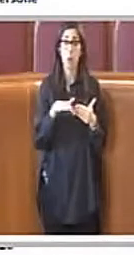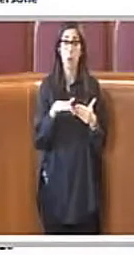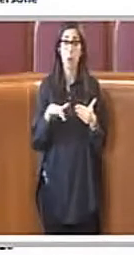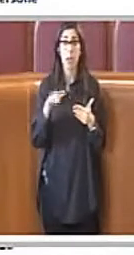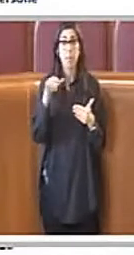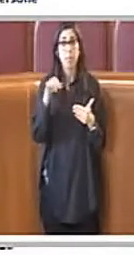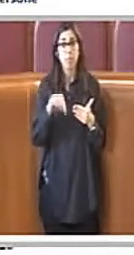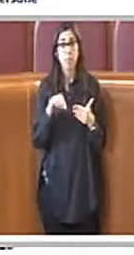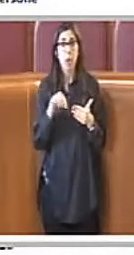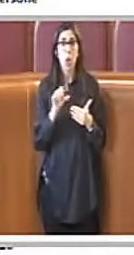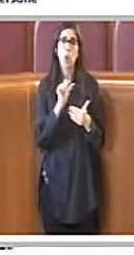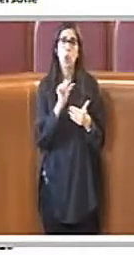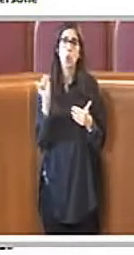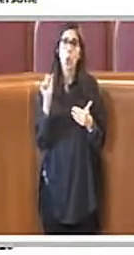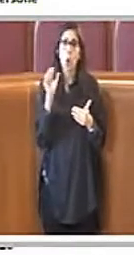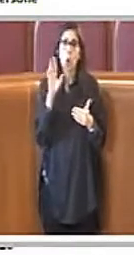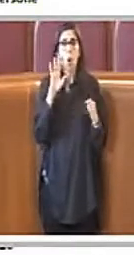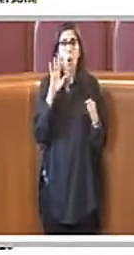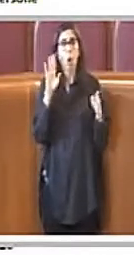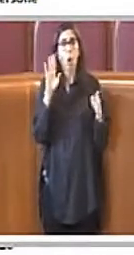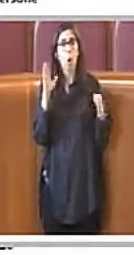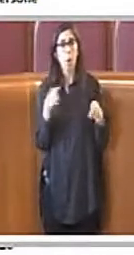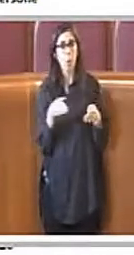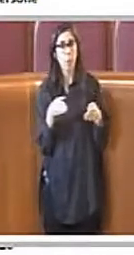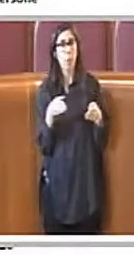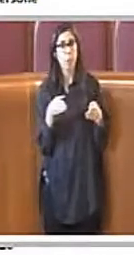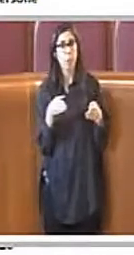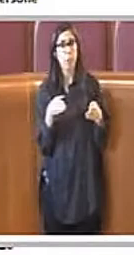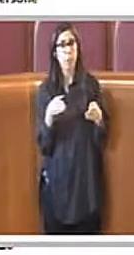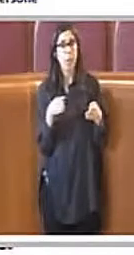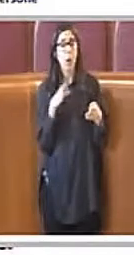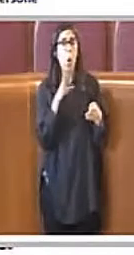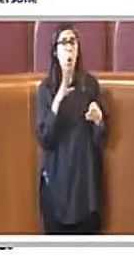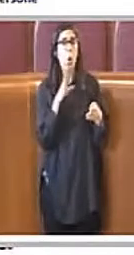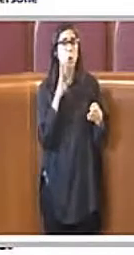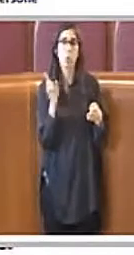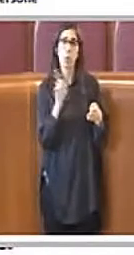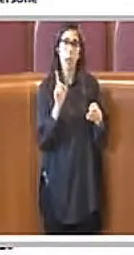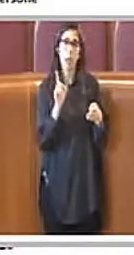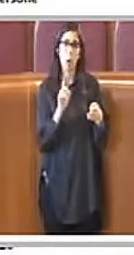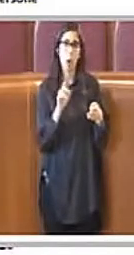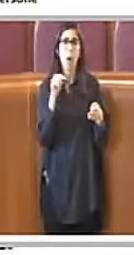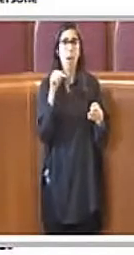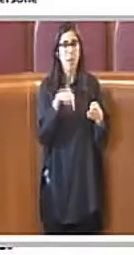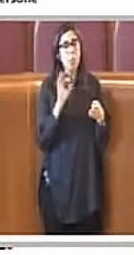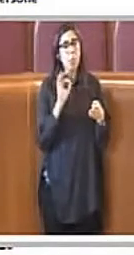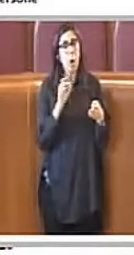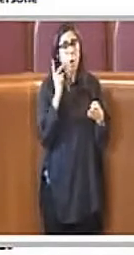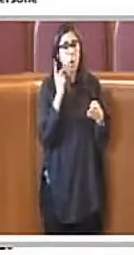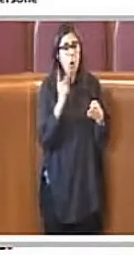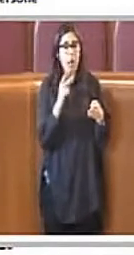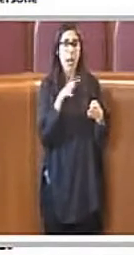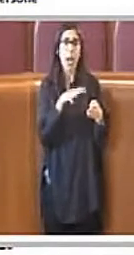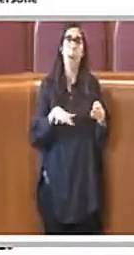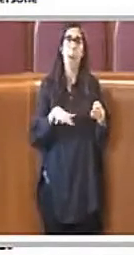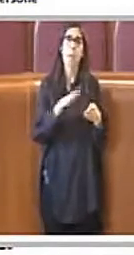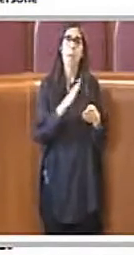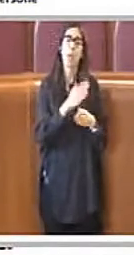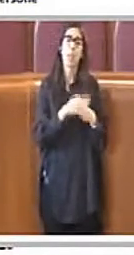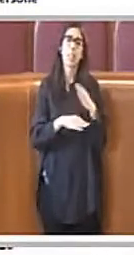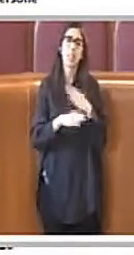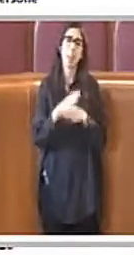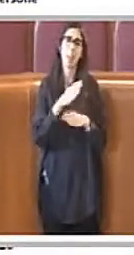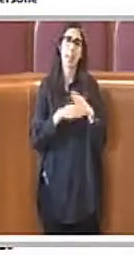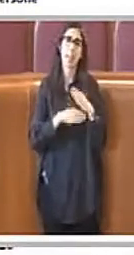In realtà non riguarda quello vero e proprio soltanto delle consulte, ma in questo caso proprio di un settore che è quello della disabilità, sul quale